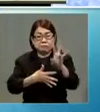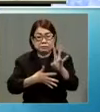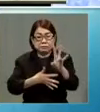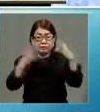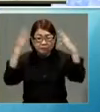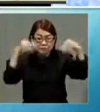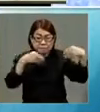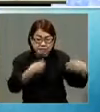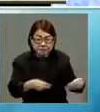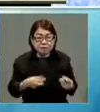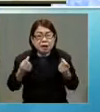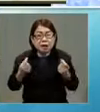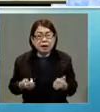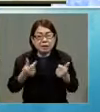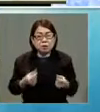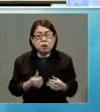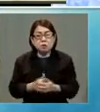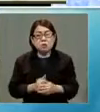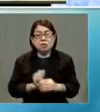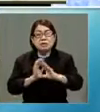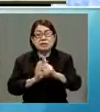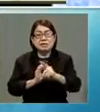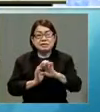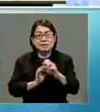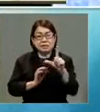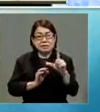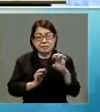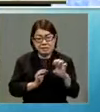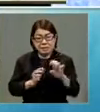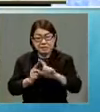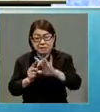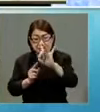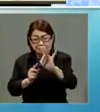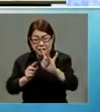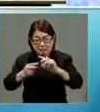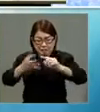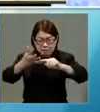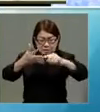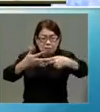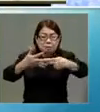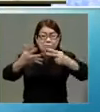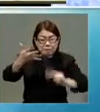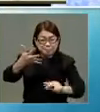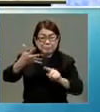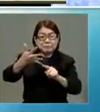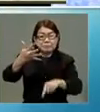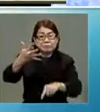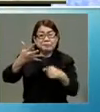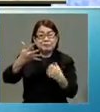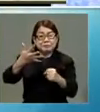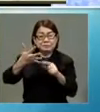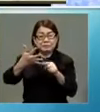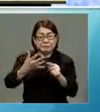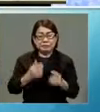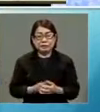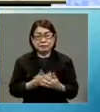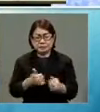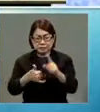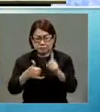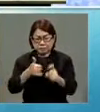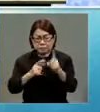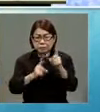กชิลีนี่ก็เลื่อนลงไปจาก8มาเป็น10ครับในผู้ที่เสียชีวิตรายใหม่สหรัฐอเมริ